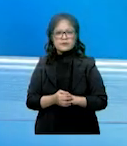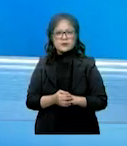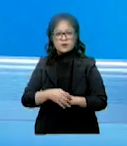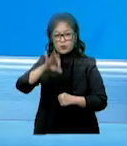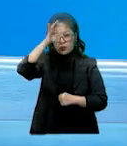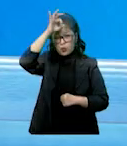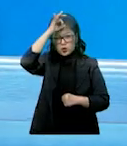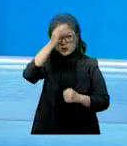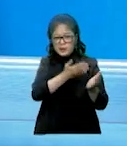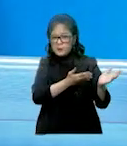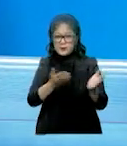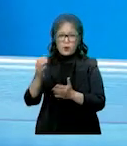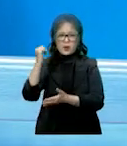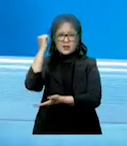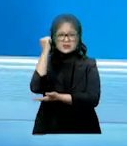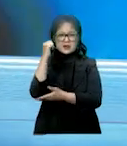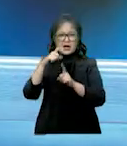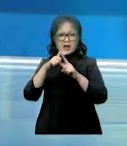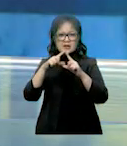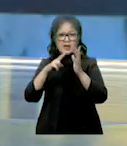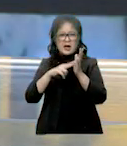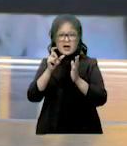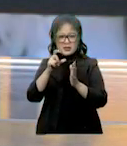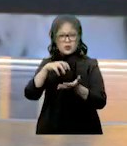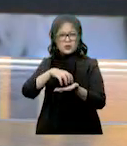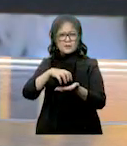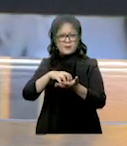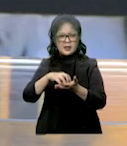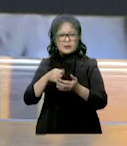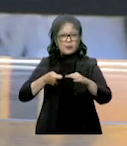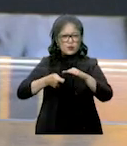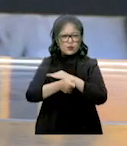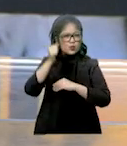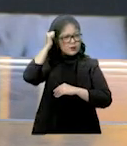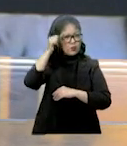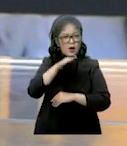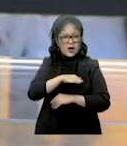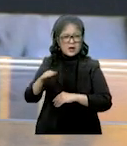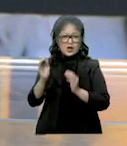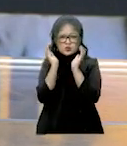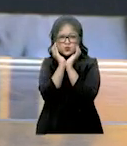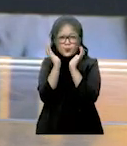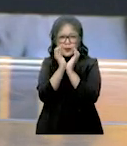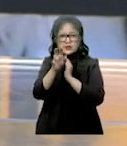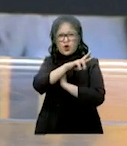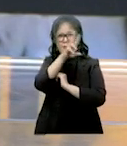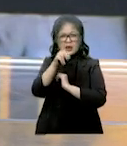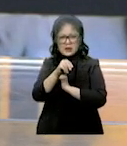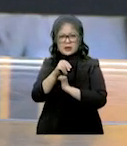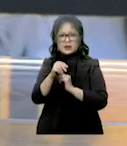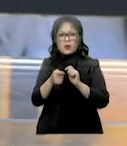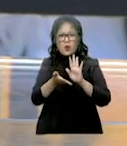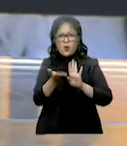Polisi kembali membawa tersangka Danu ke lokasi tempat pembunuhan ibu dan anak di Subang, Jawa Barat sebelum menggelar